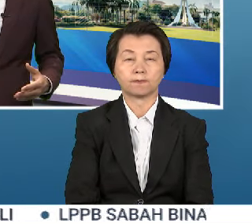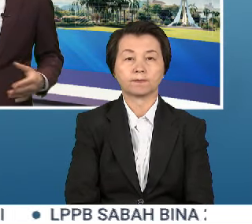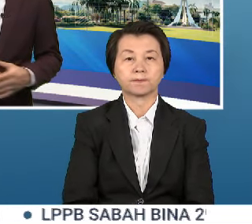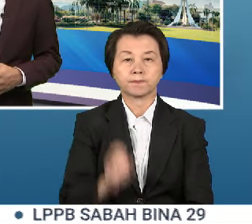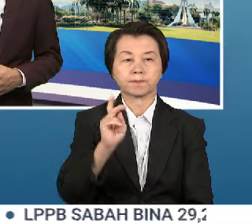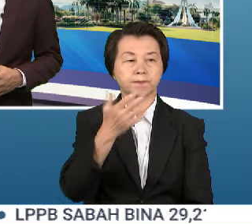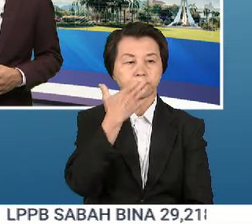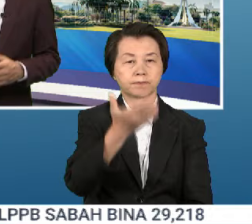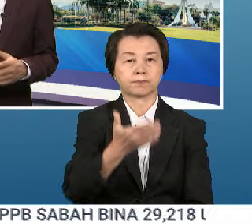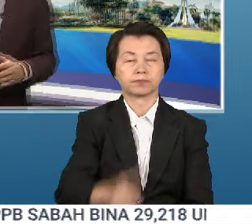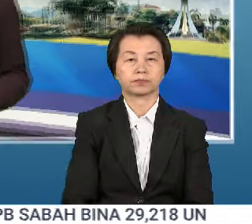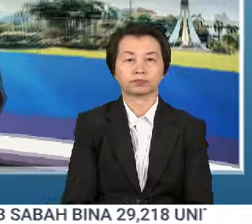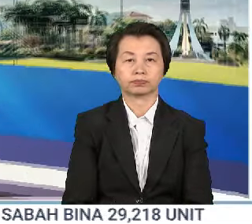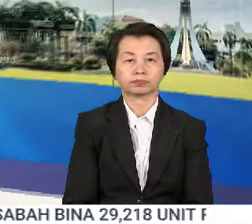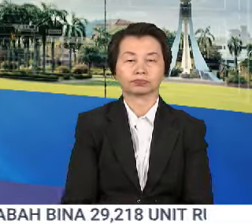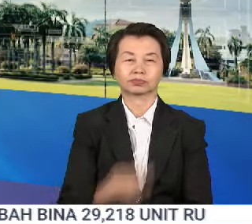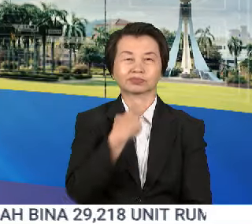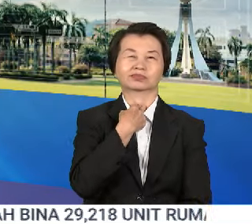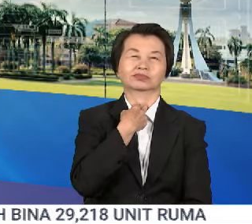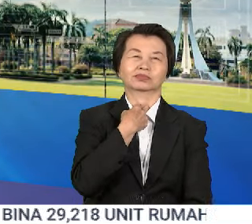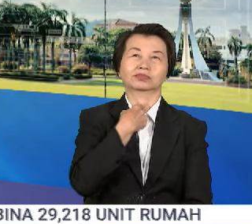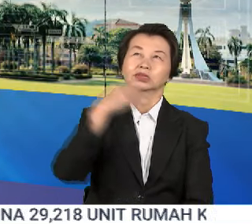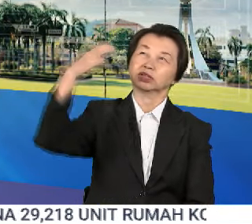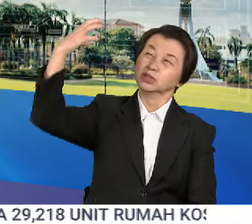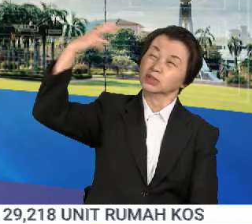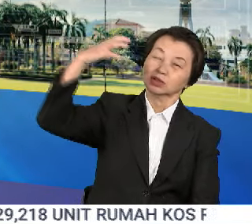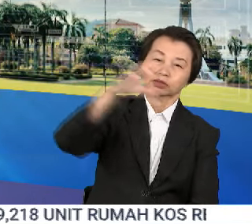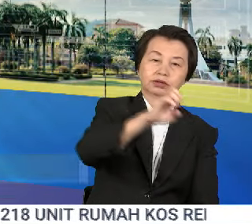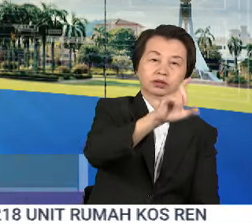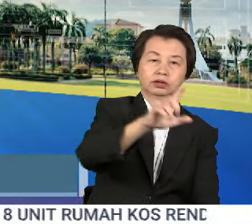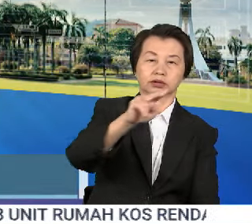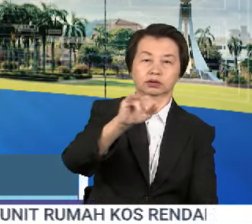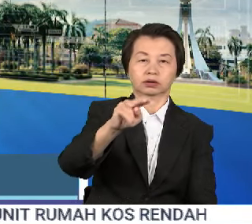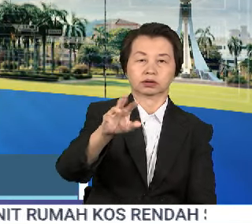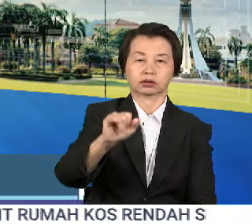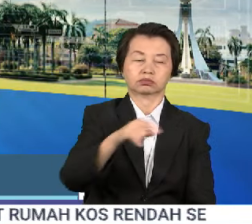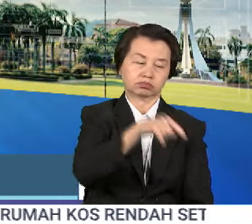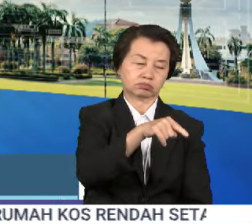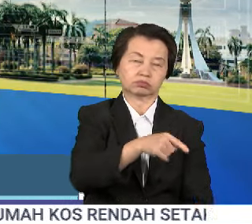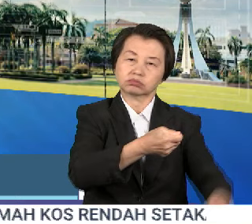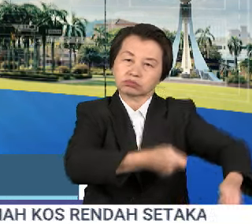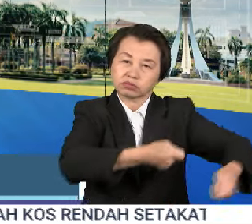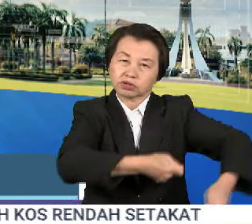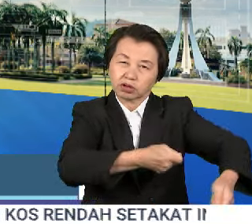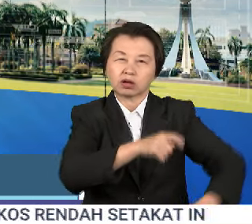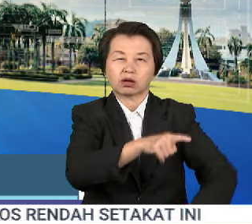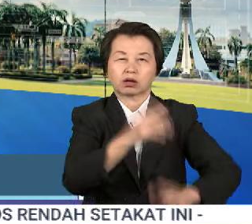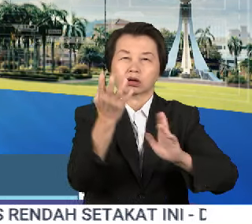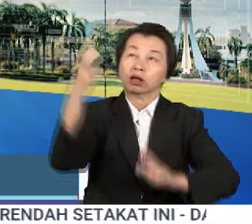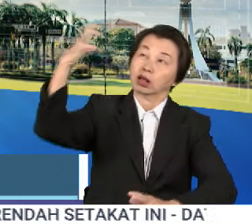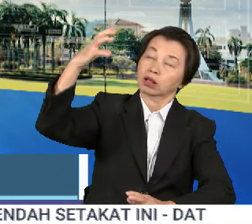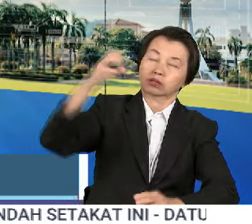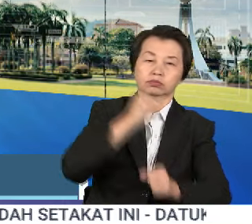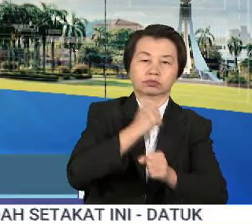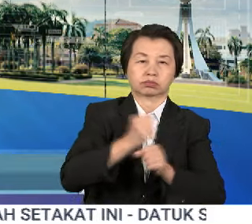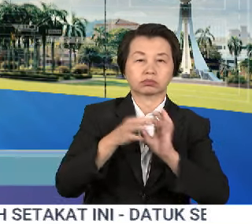Baik, terima kasih. Antara terkesan dengan fenomena El Nino ialah hasil pertanian. Bagi berdepan isu itu,